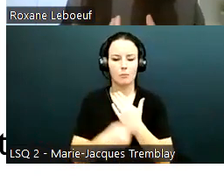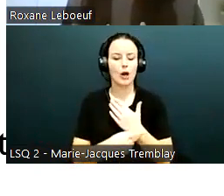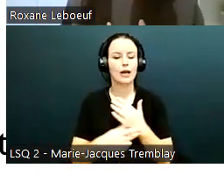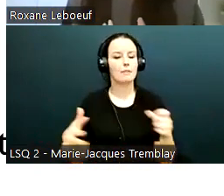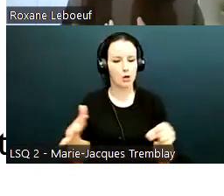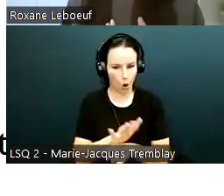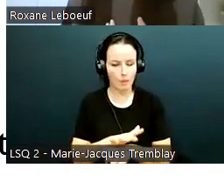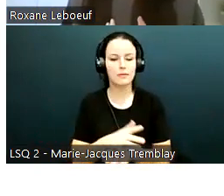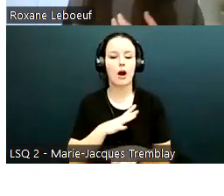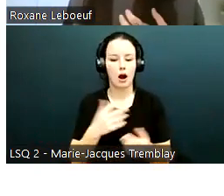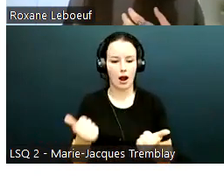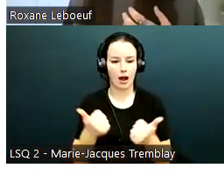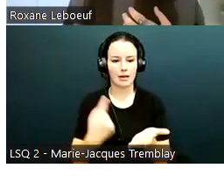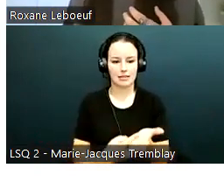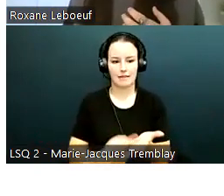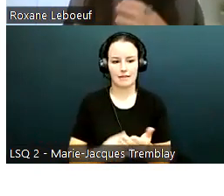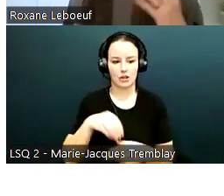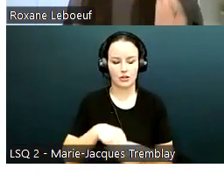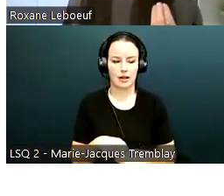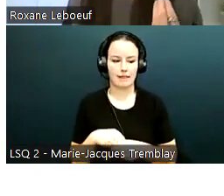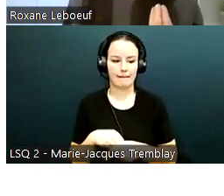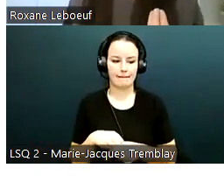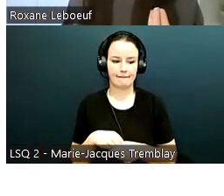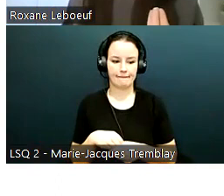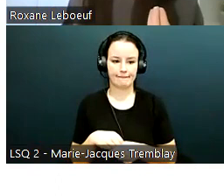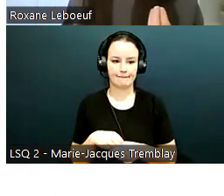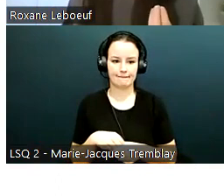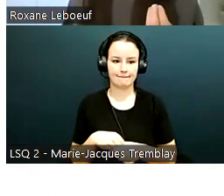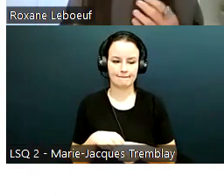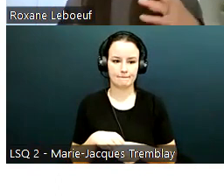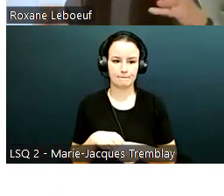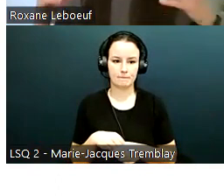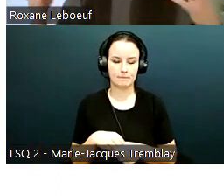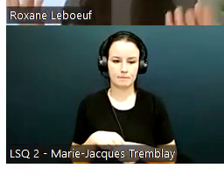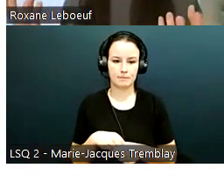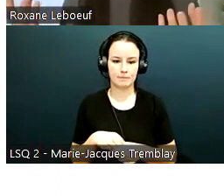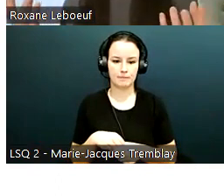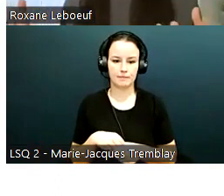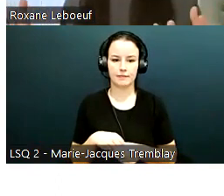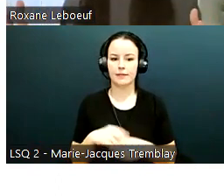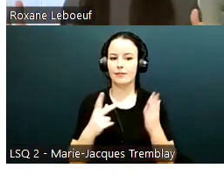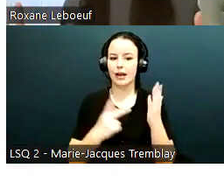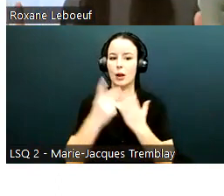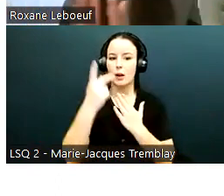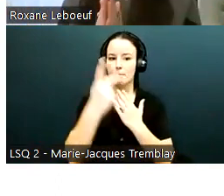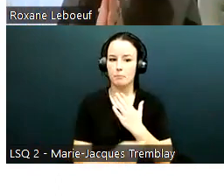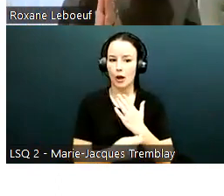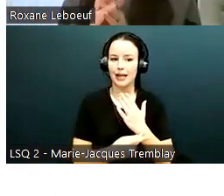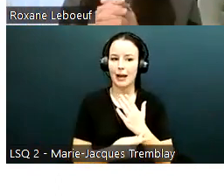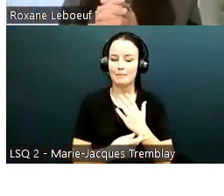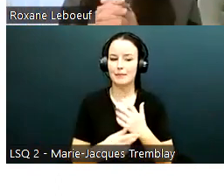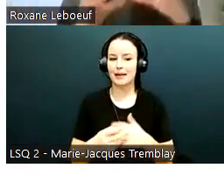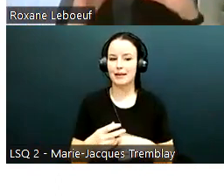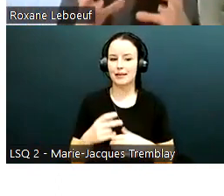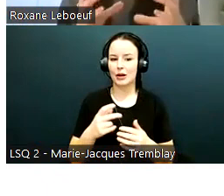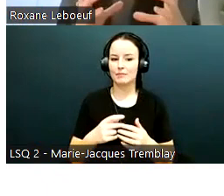contient énormément de choses. Donc, en ayant tout ça en tête, qu'est-ce que le programme Bien en résidence? Bien, en fait, il faut